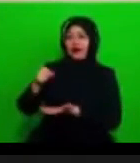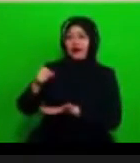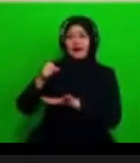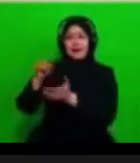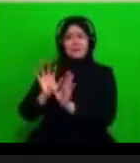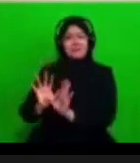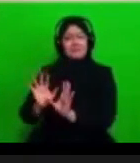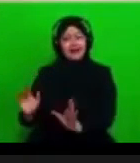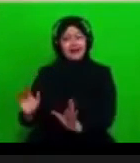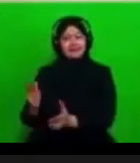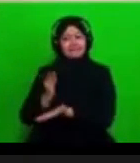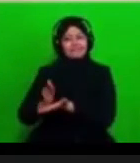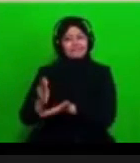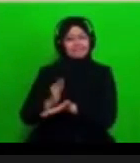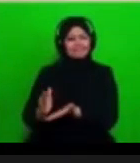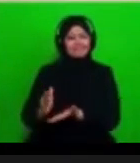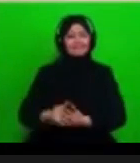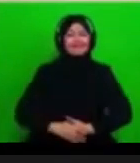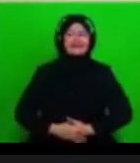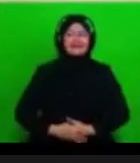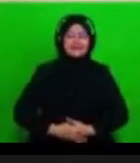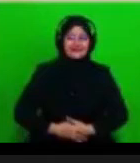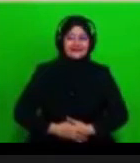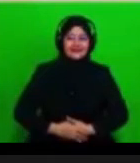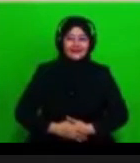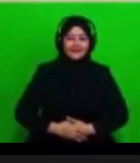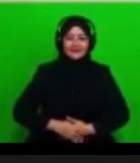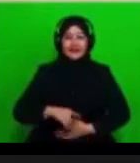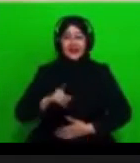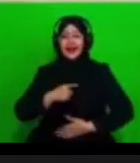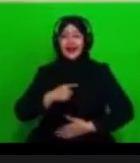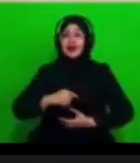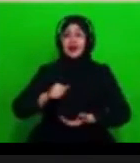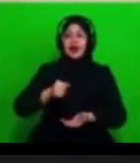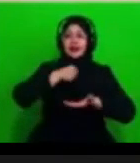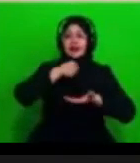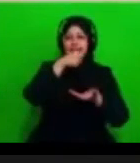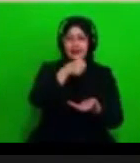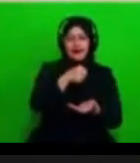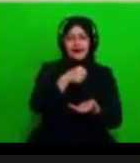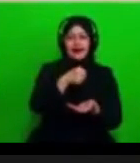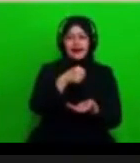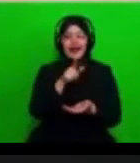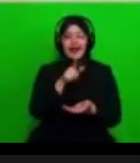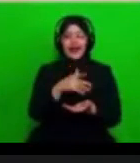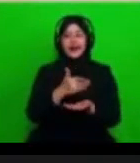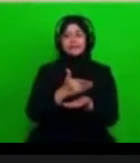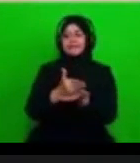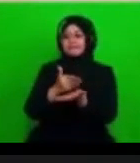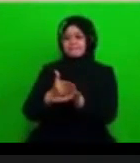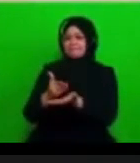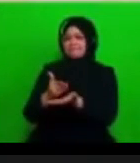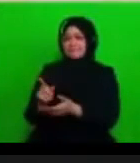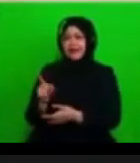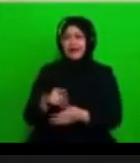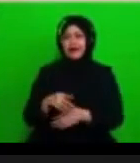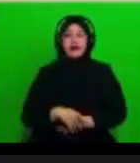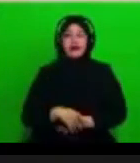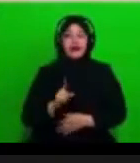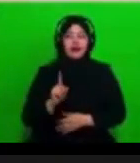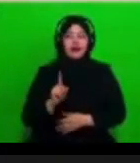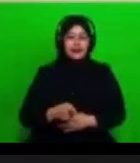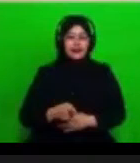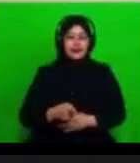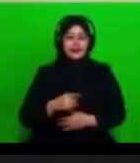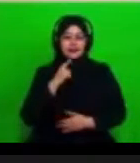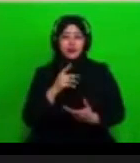prize yang nanti siap-siap saja para peserta. Semoga bisa mendapatkan ya hadiah yang kami siapkan. Betul. Ada apa sih ini? Kalau mau hadiah